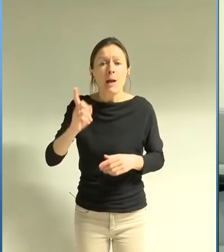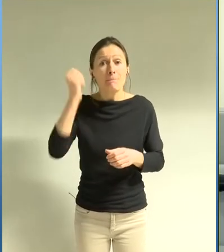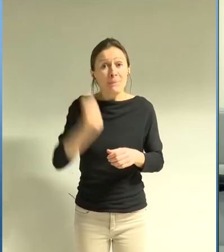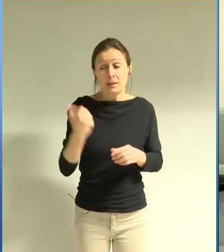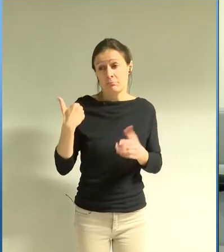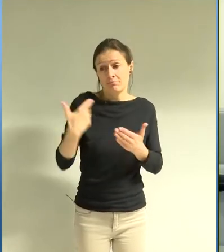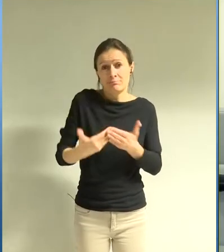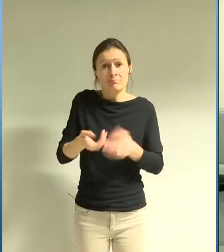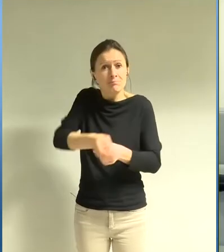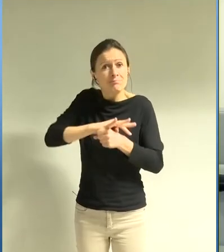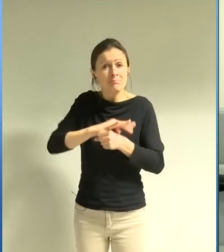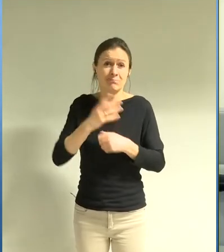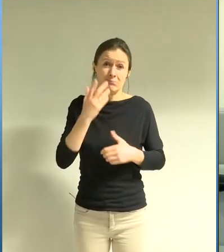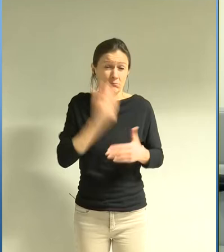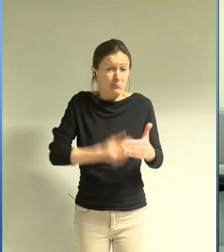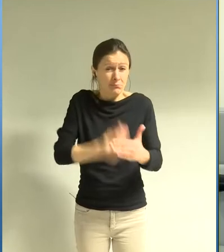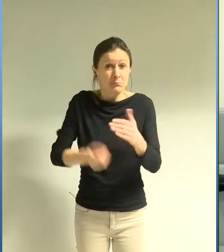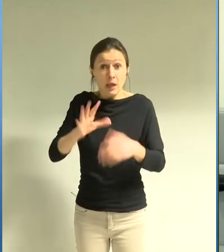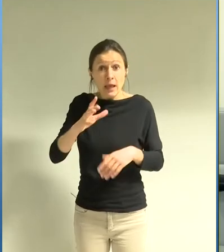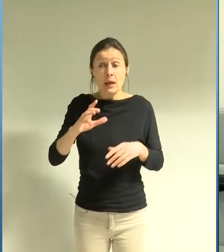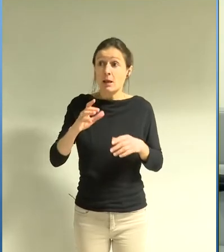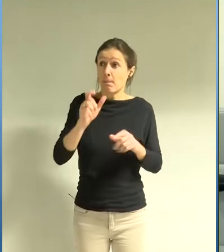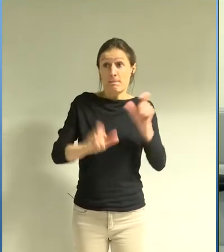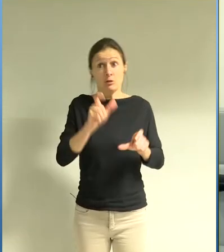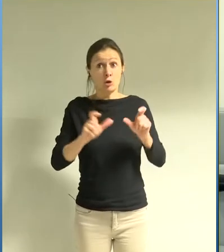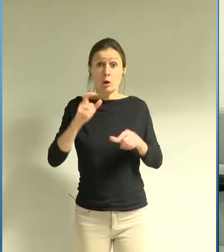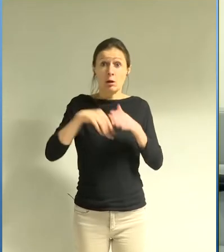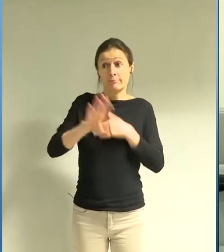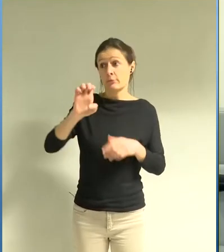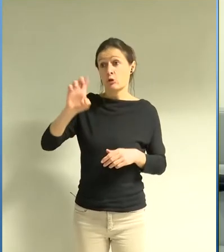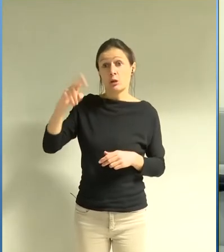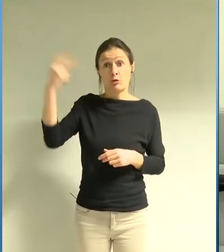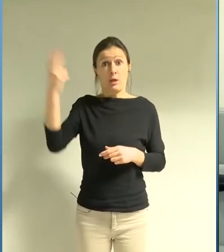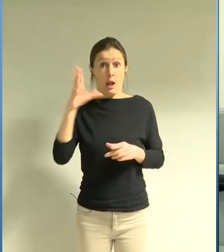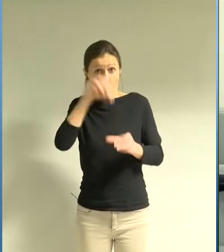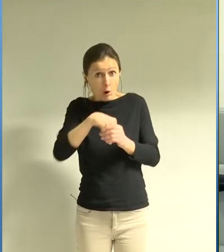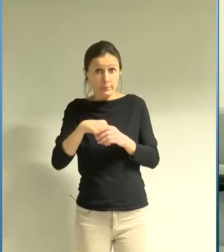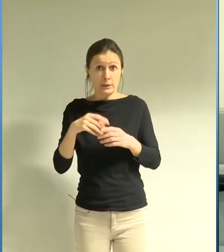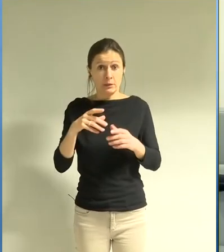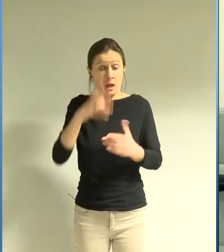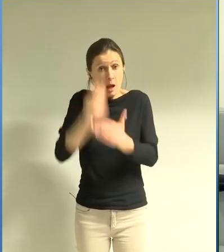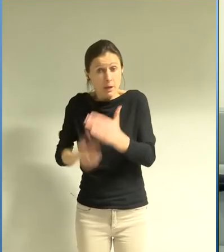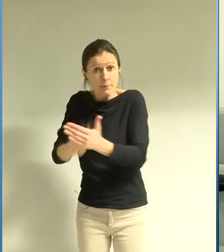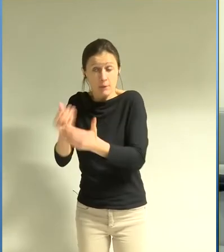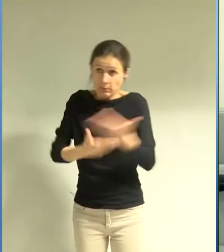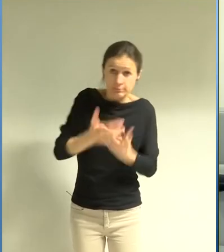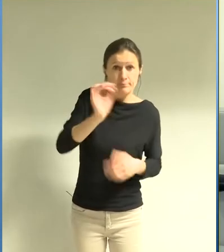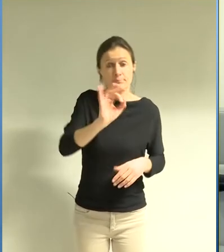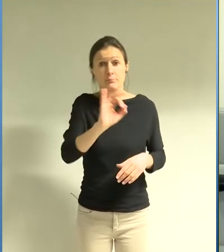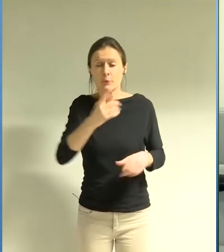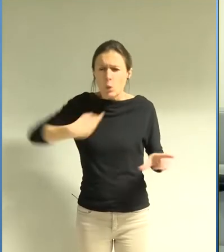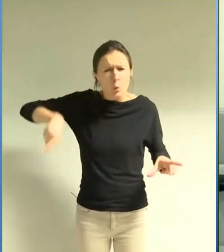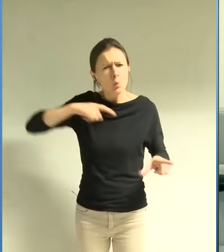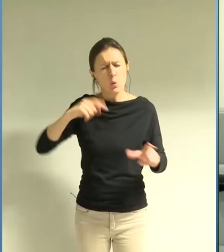et qui n'épargne pas le personnel de l'éducation nationale nous sommes toutes et tous profondément attachés à la réussite éducative d'élèves grenoblois